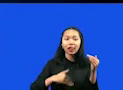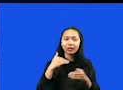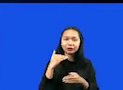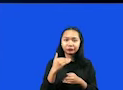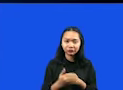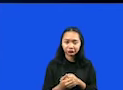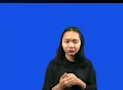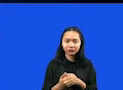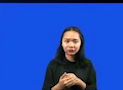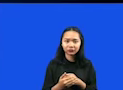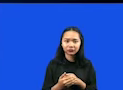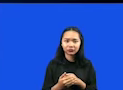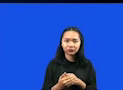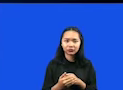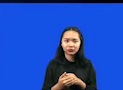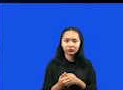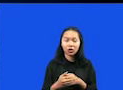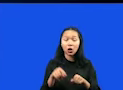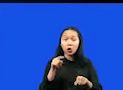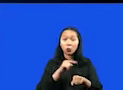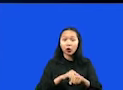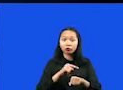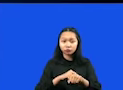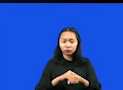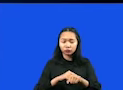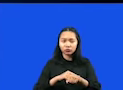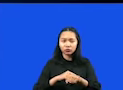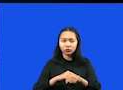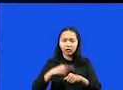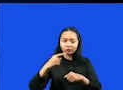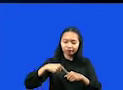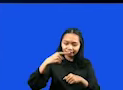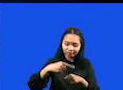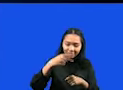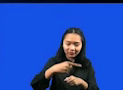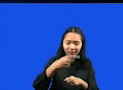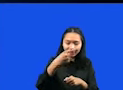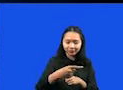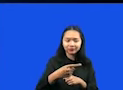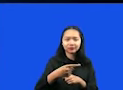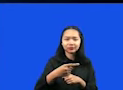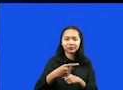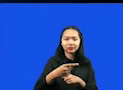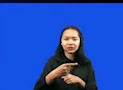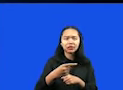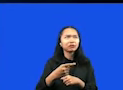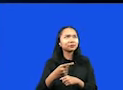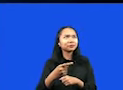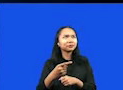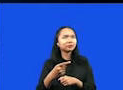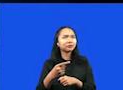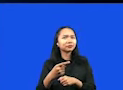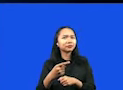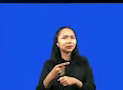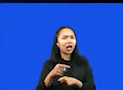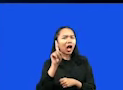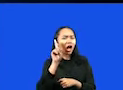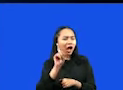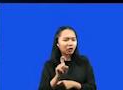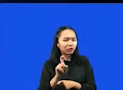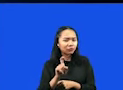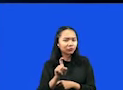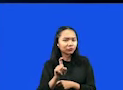perkembangan samaman ini bukan menjadi ancaman gunakan halana seturut dengan ganda Allah nah ini bisa